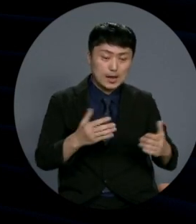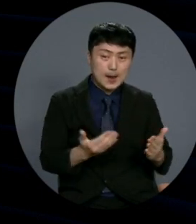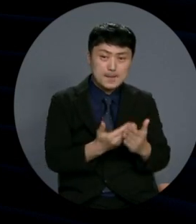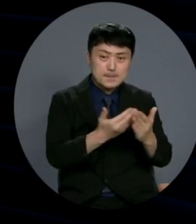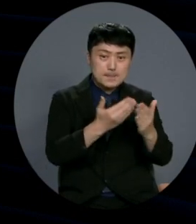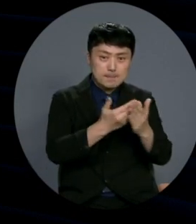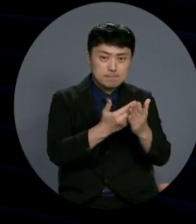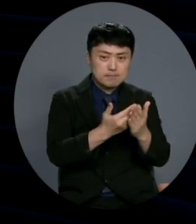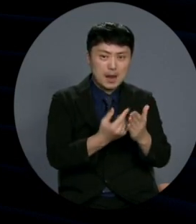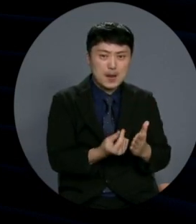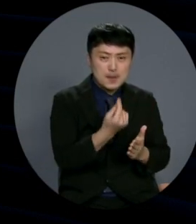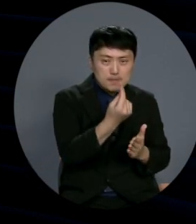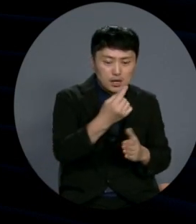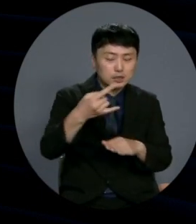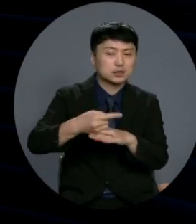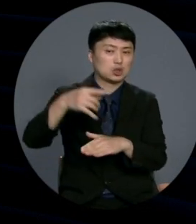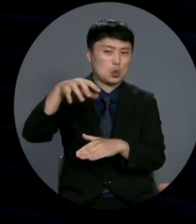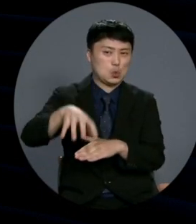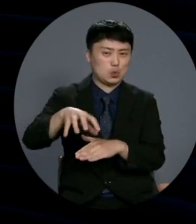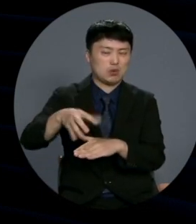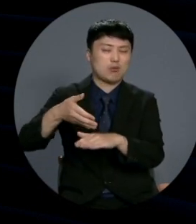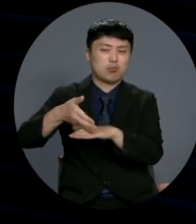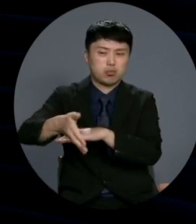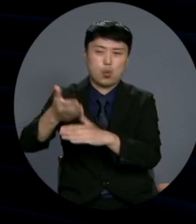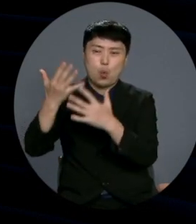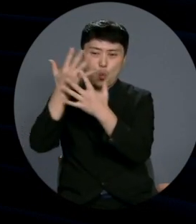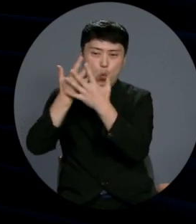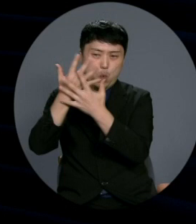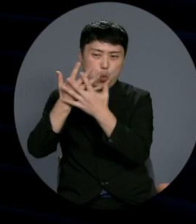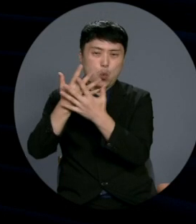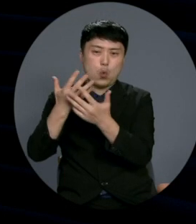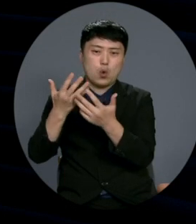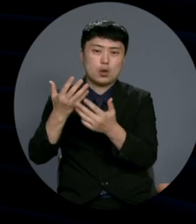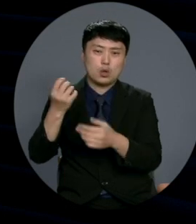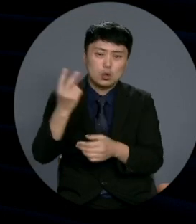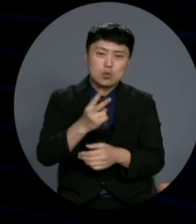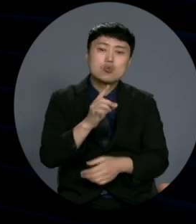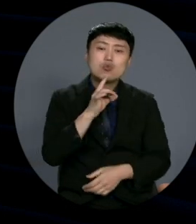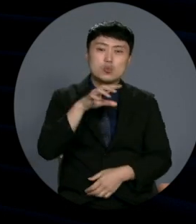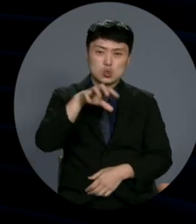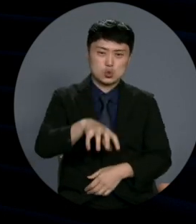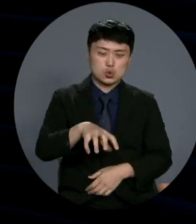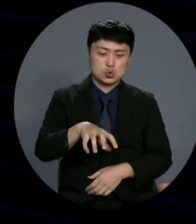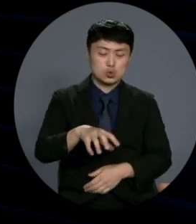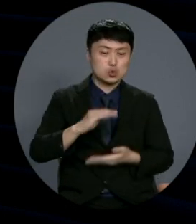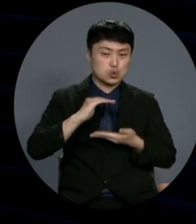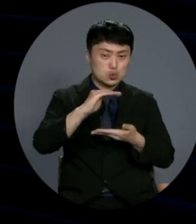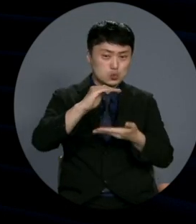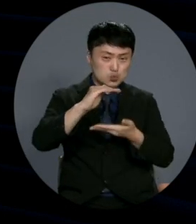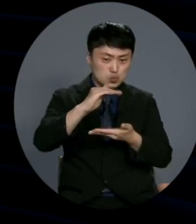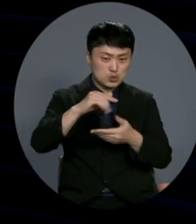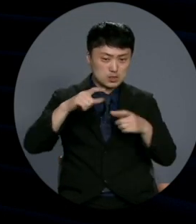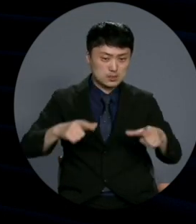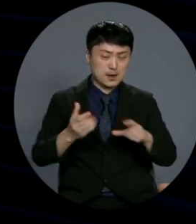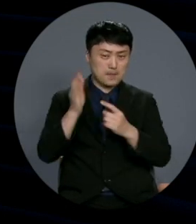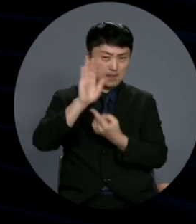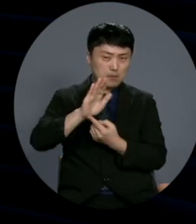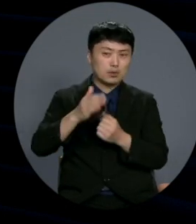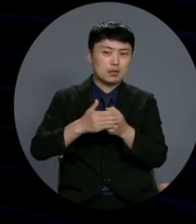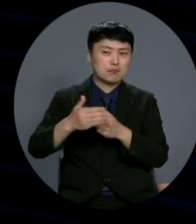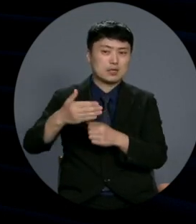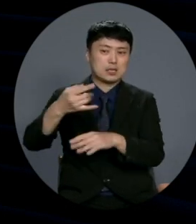속도가 밉게 발표하는데 의성적은 가시적인게 나오지 않은 채 구미시가 물류단지를 하겠다고 발표하니